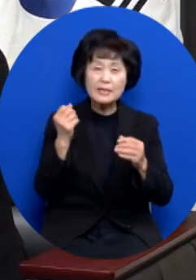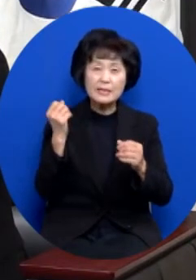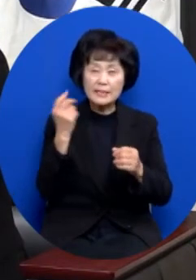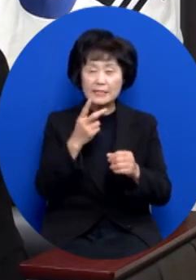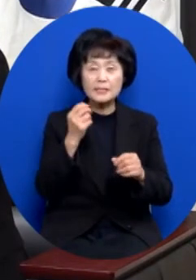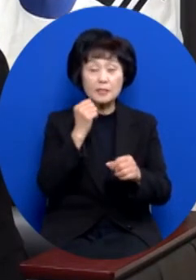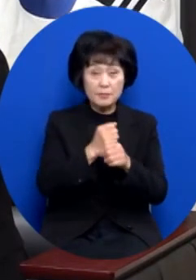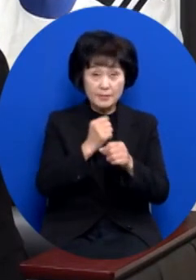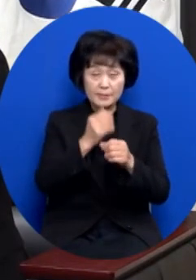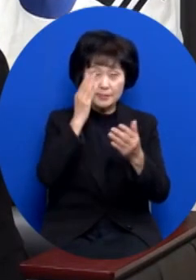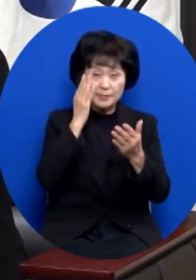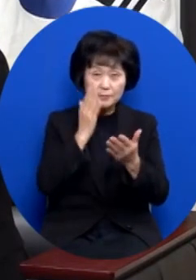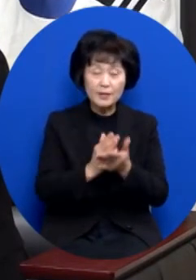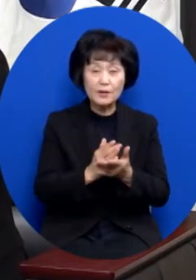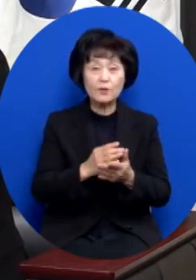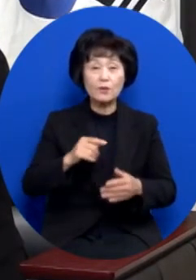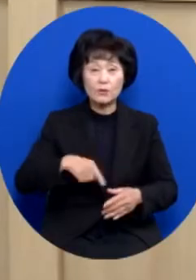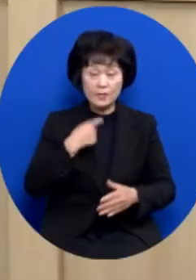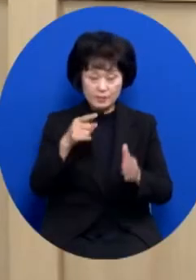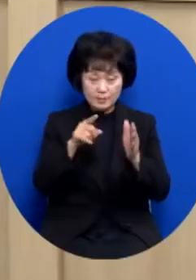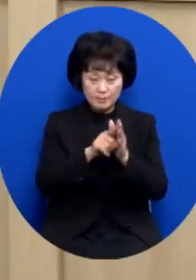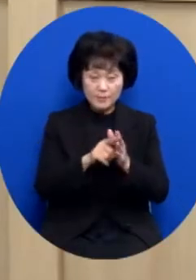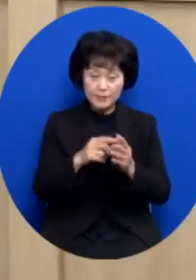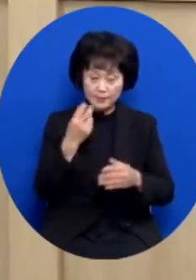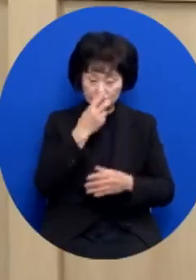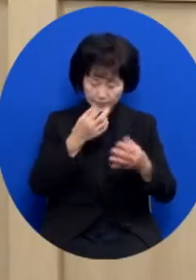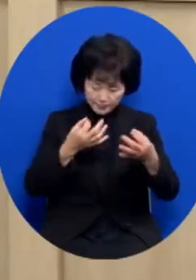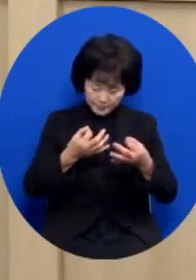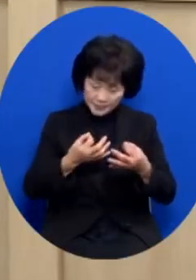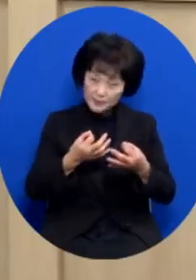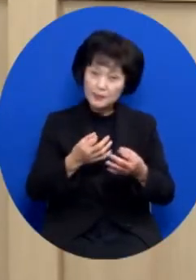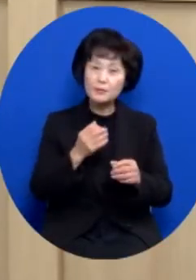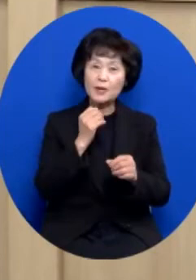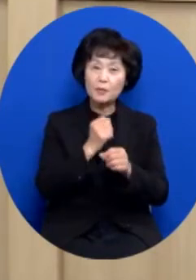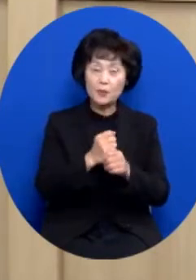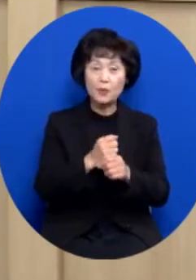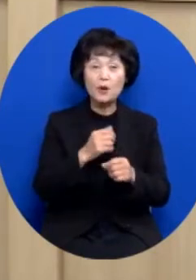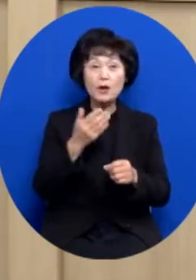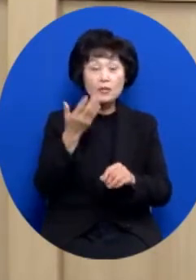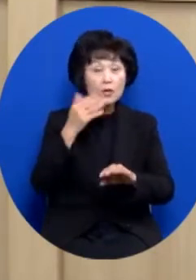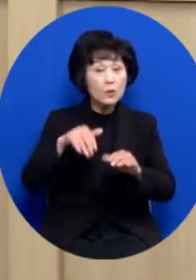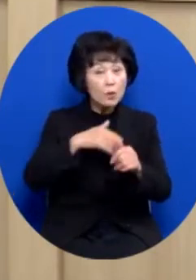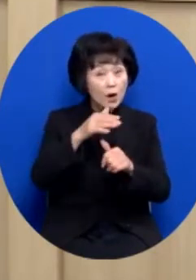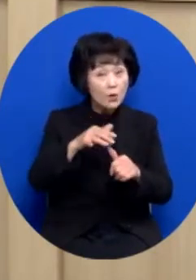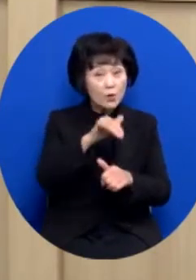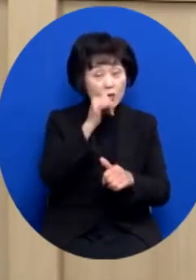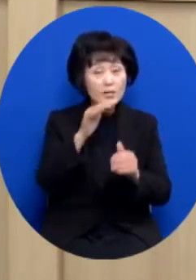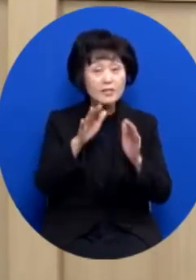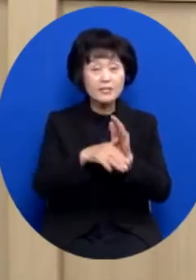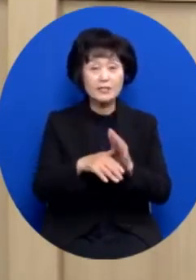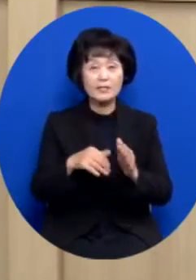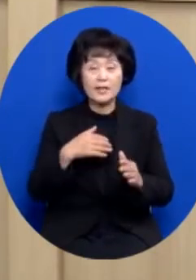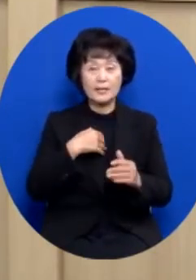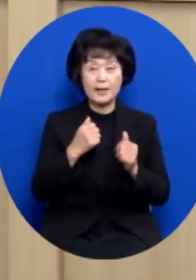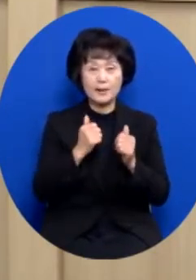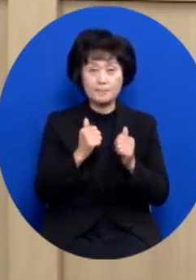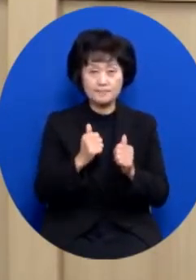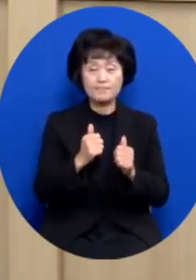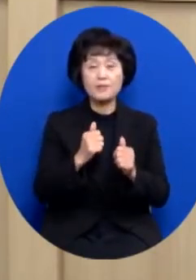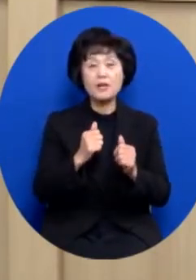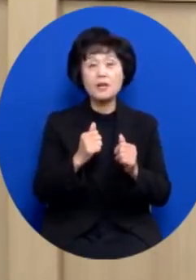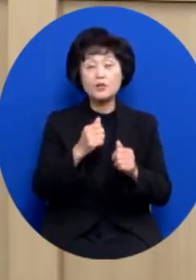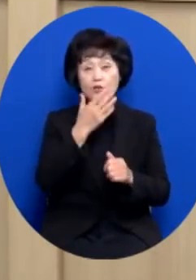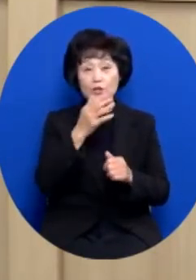자기의 신앙을 잘 점검하고 전혀 다른 환경에 노출되어졌을 때 버틸 수 있는 체력과